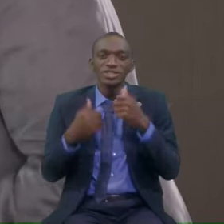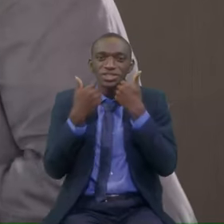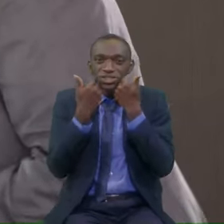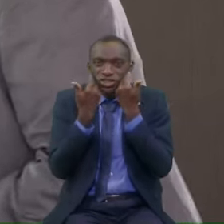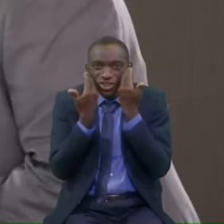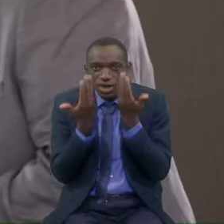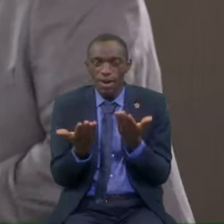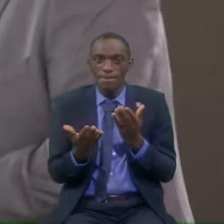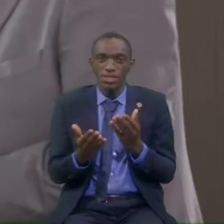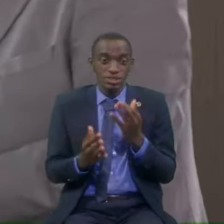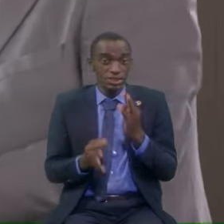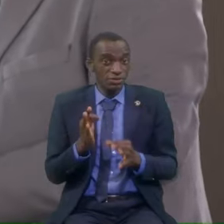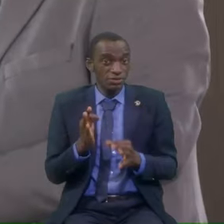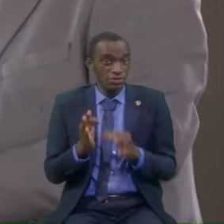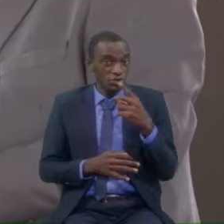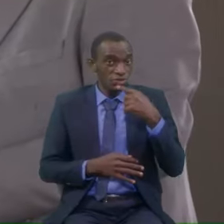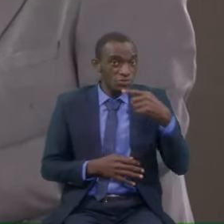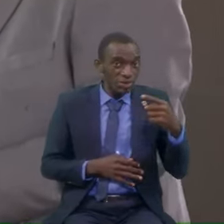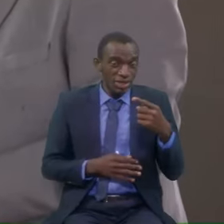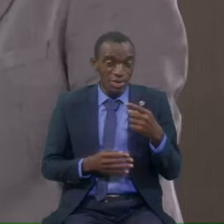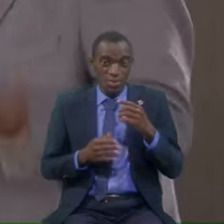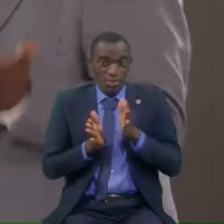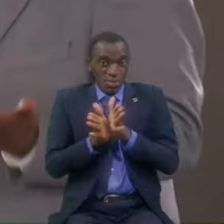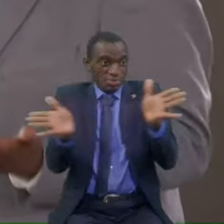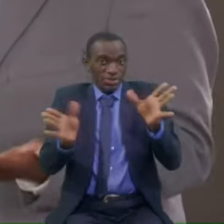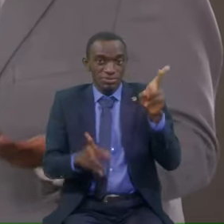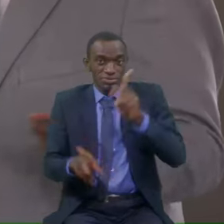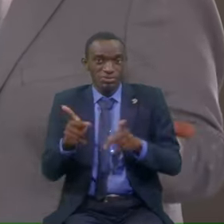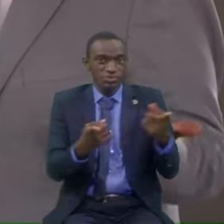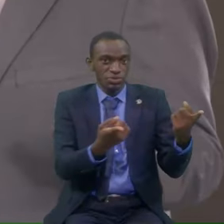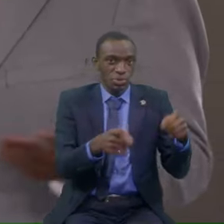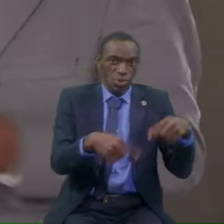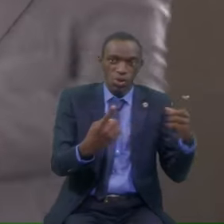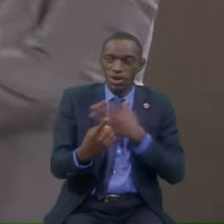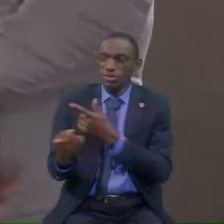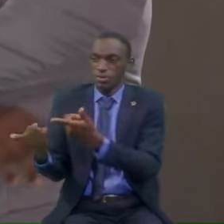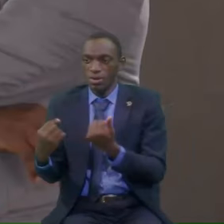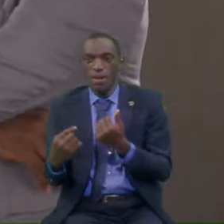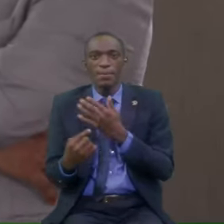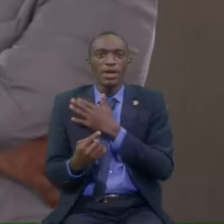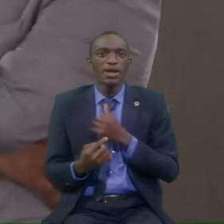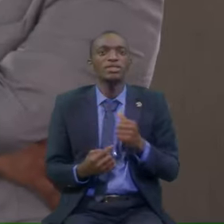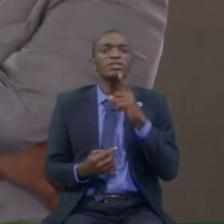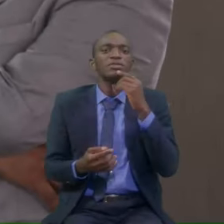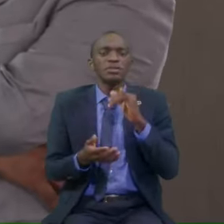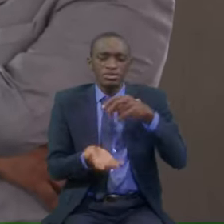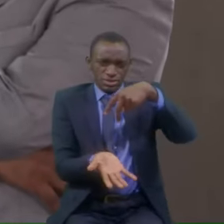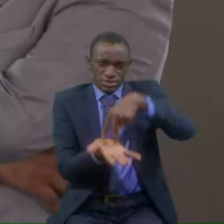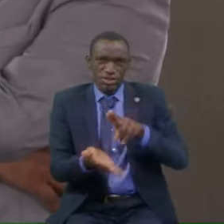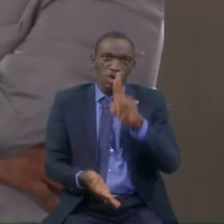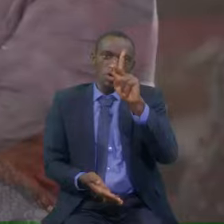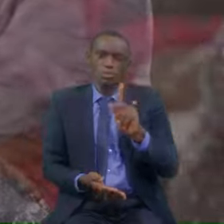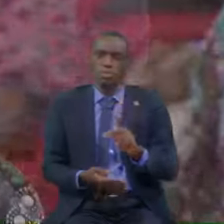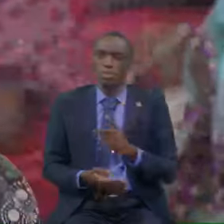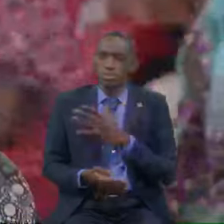ici, à la porte, et tout le monde passe, lève-toi, laissez le monsieur.